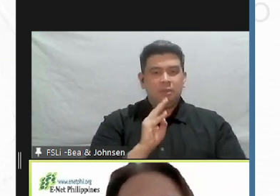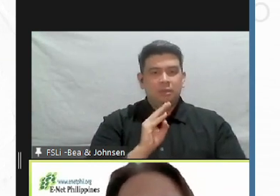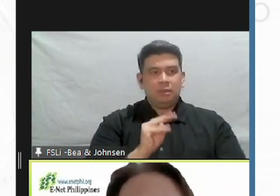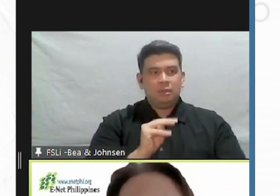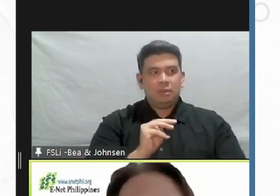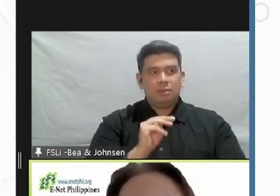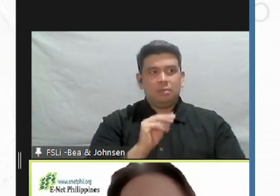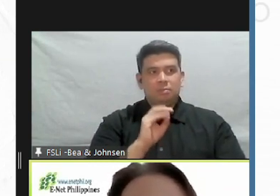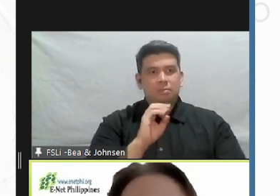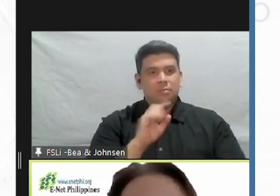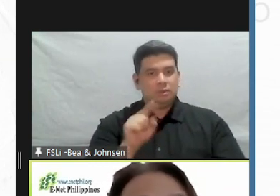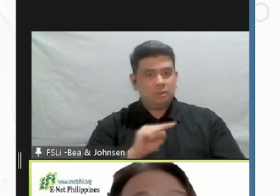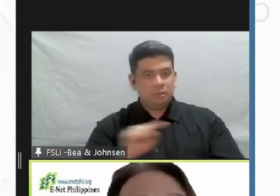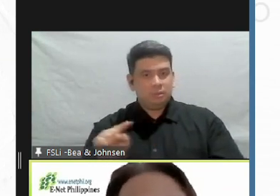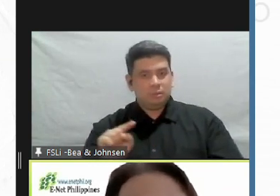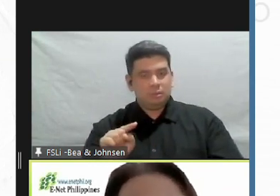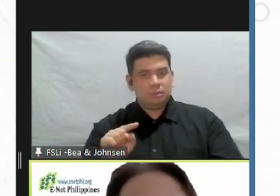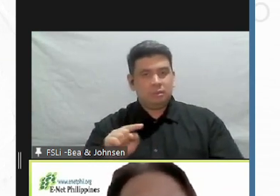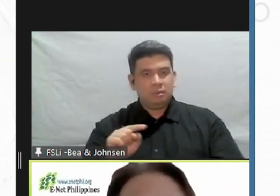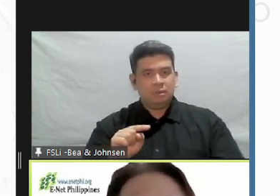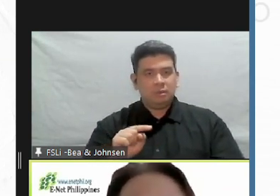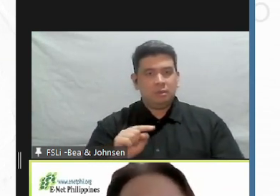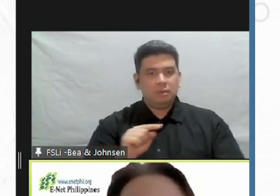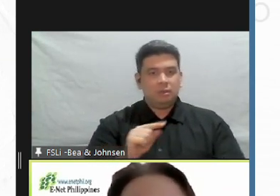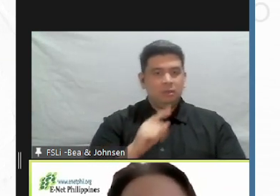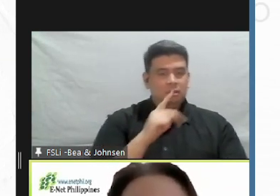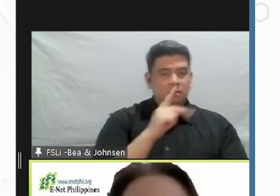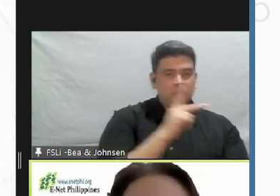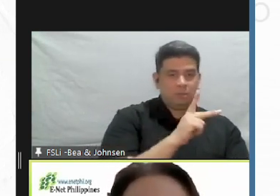Kongkokyo Peace, Kay Paso, no?